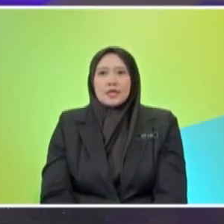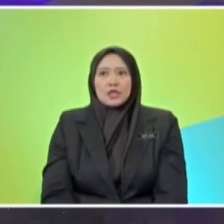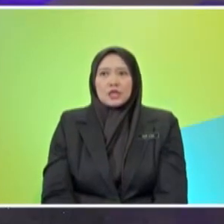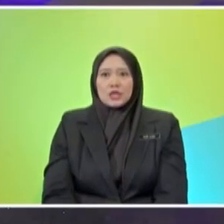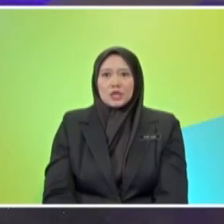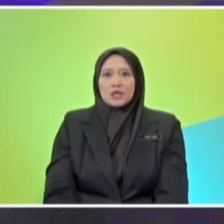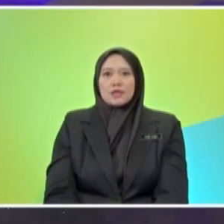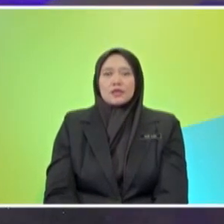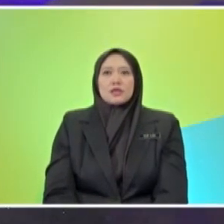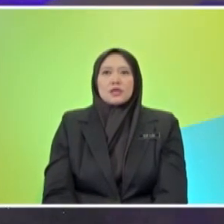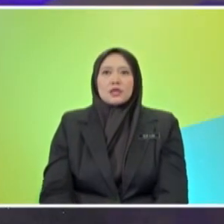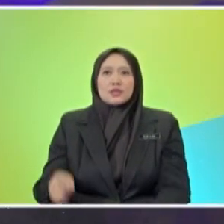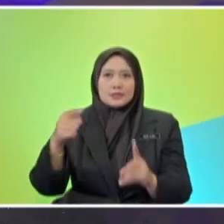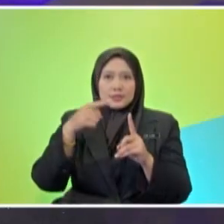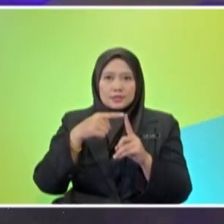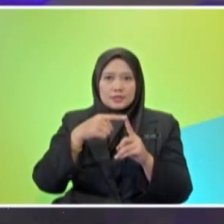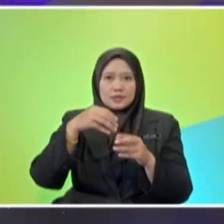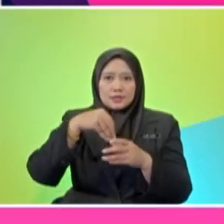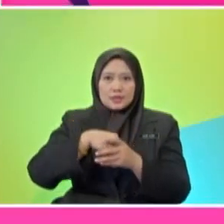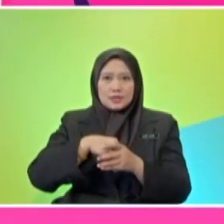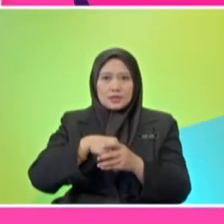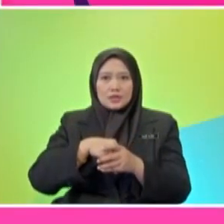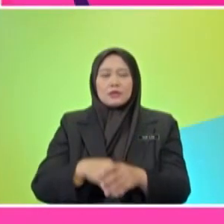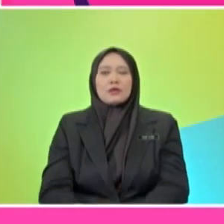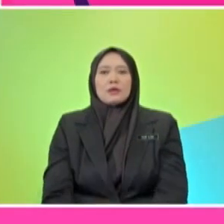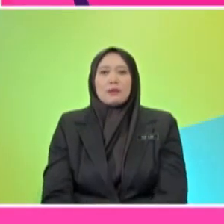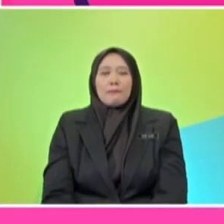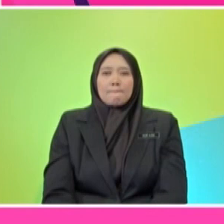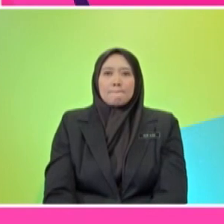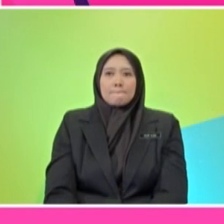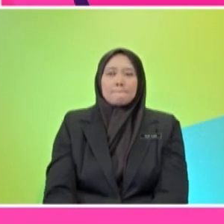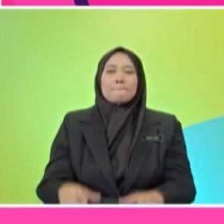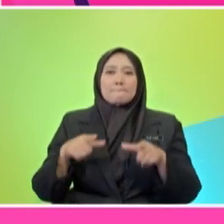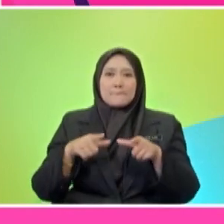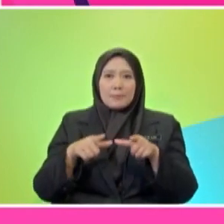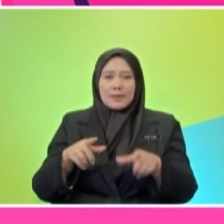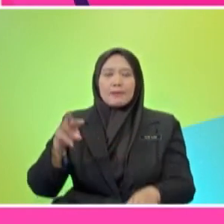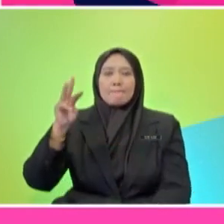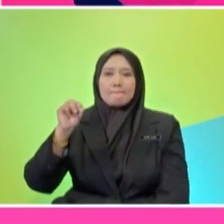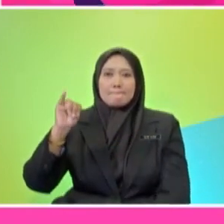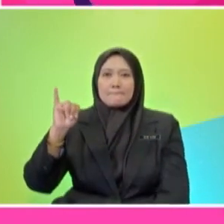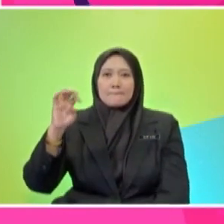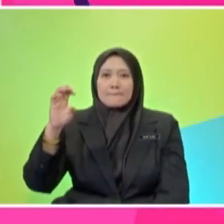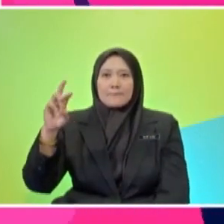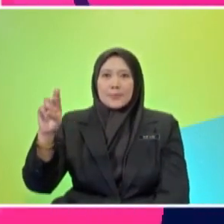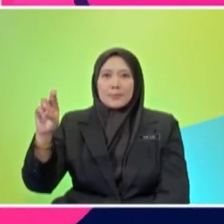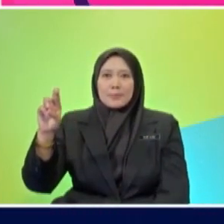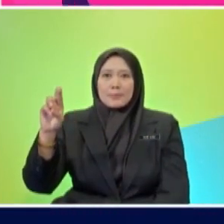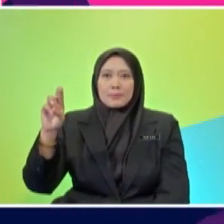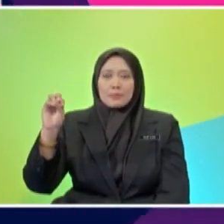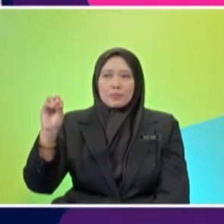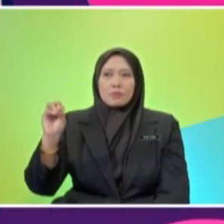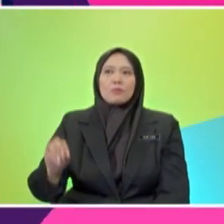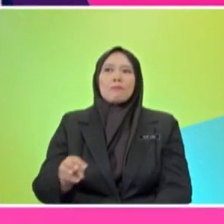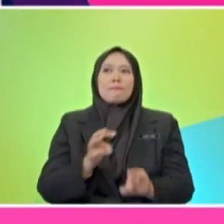ada 2 upload kat situ. Satu upload live dan satu lagi upload. So upload live yang ke atas tu kita tak pakai. Jadi pakai yang mana? Cikgu